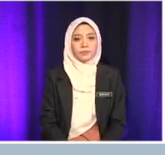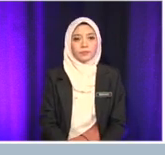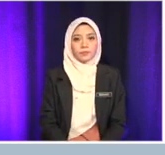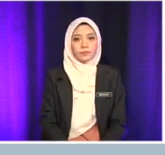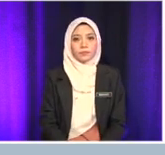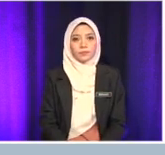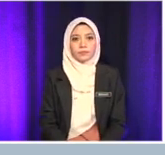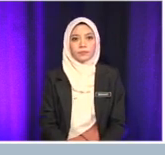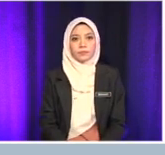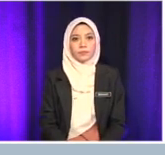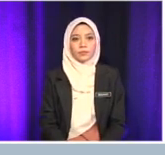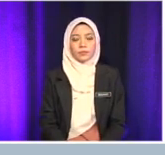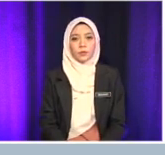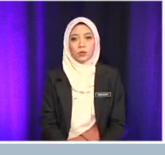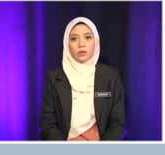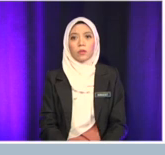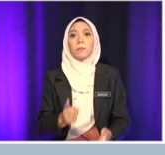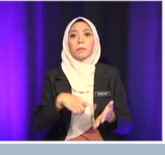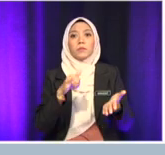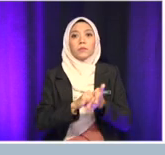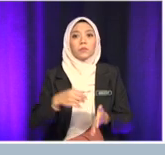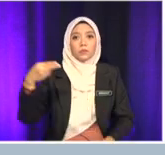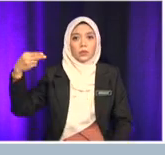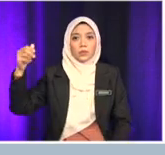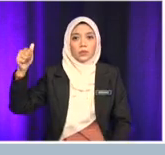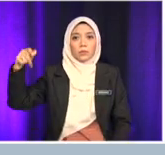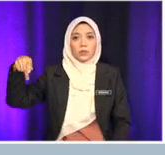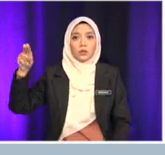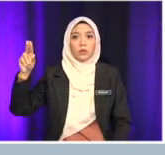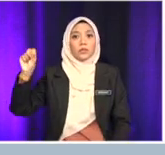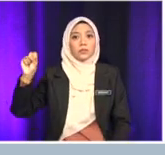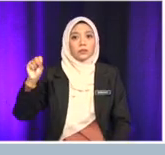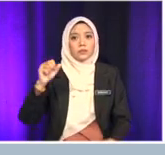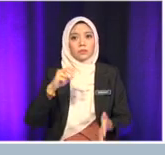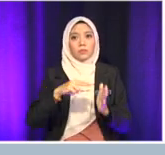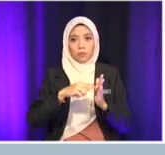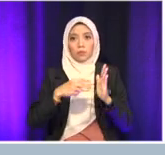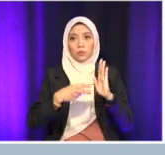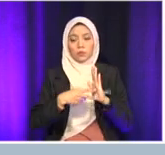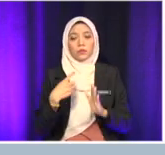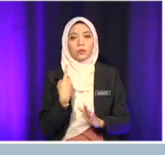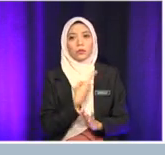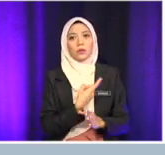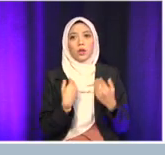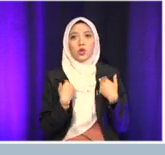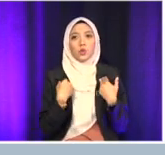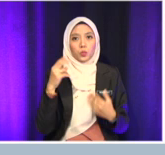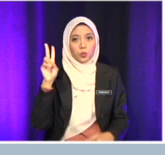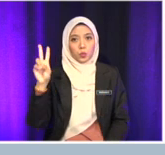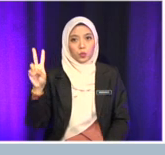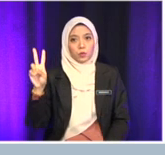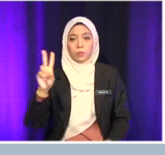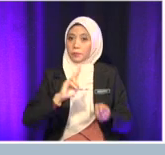kaidah hapus Apa maksud hapus tujuan kita hapus ini adalah kita sekarang ada dua pembeli